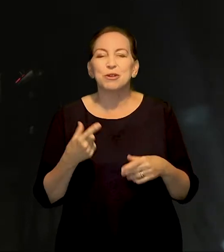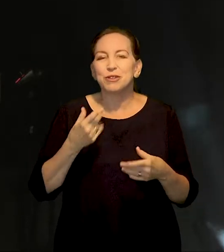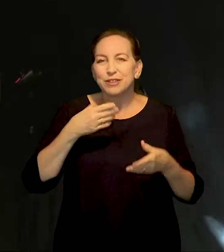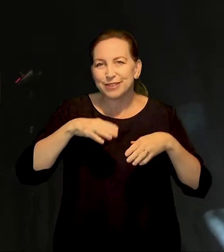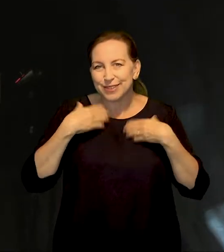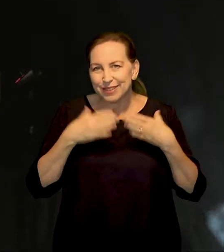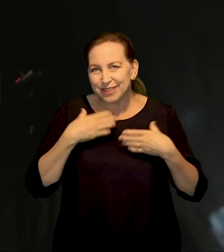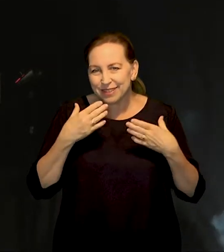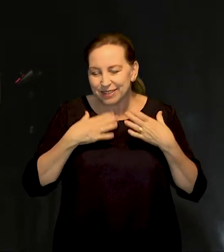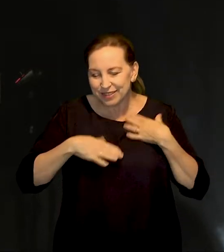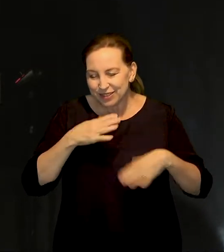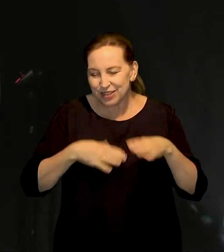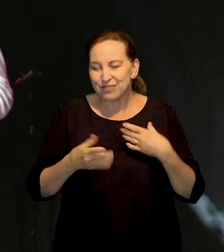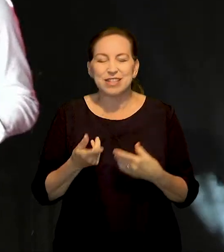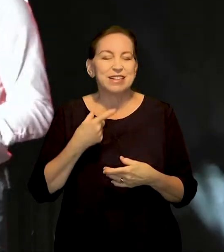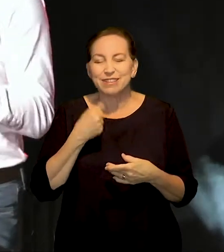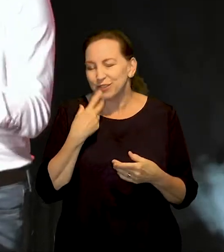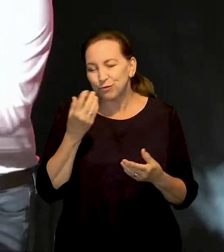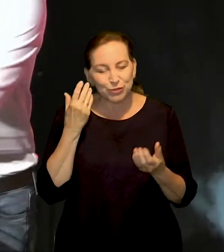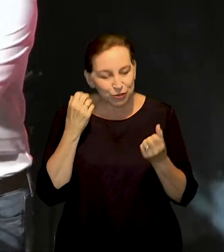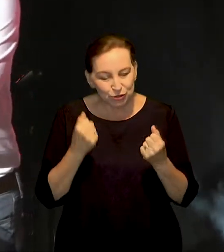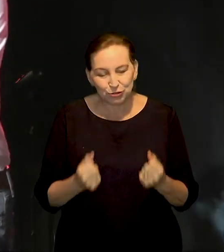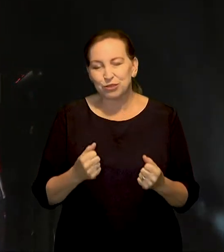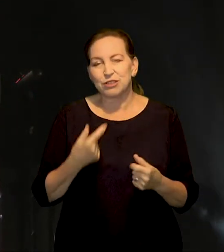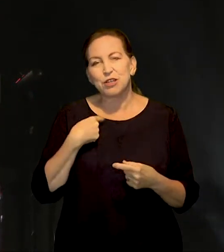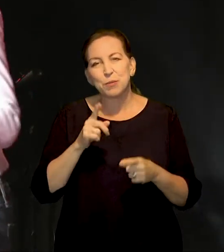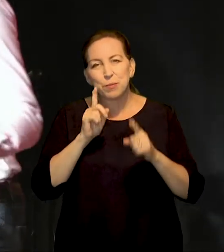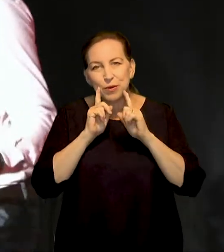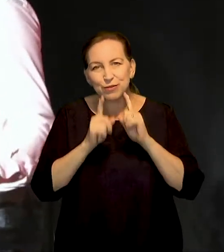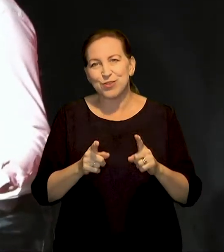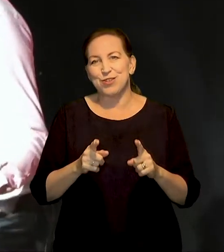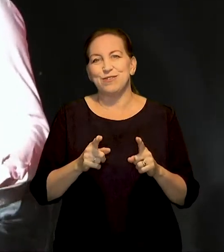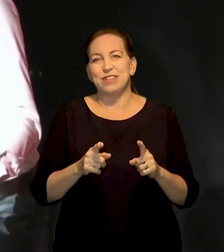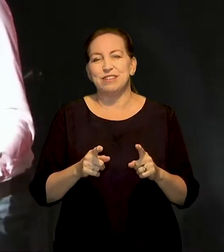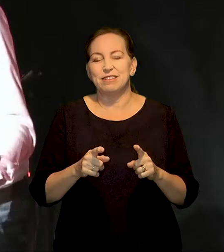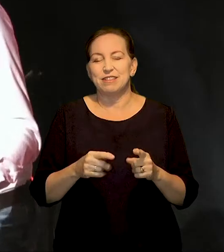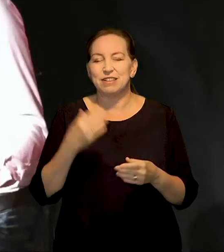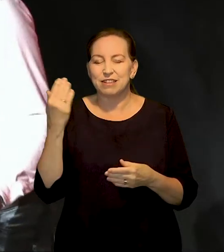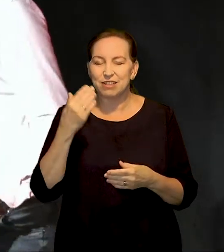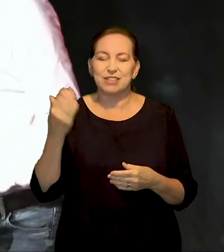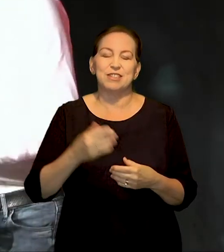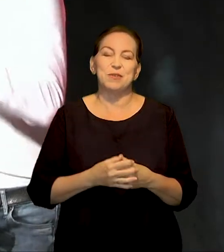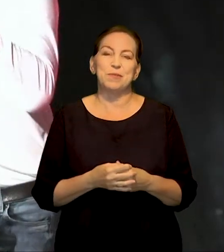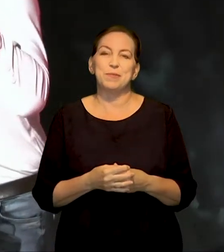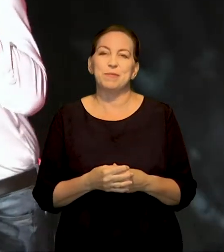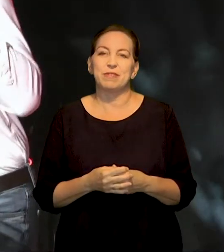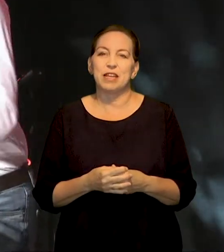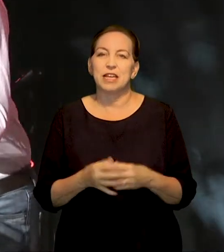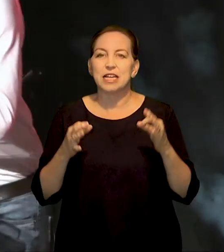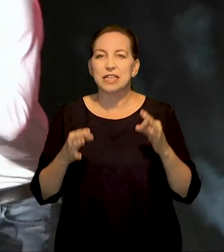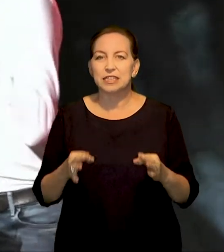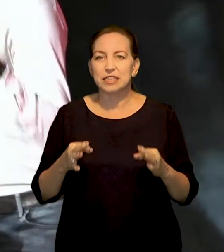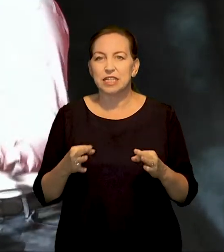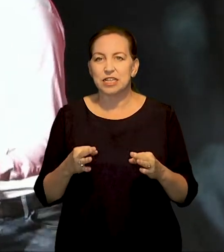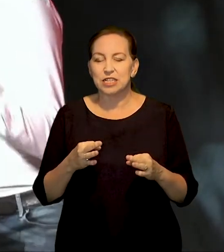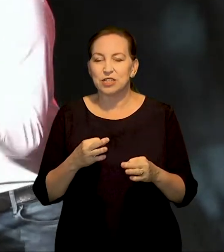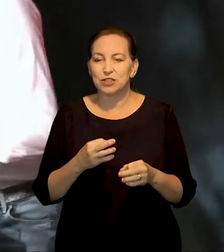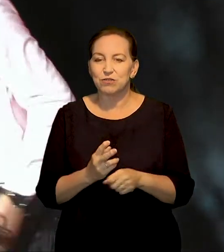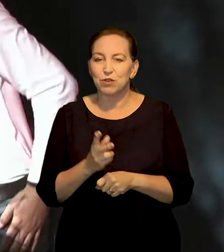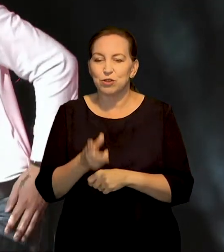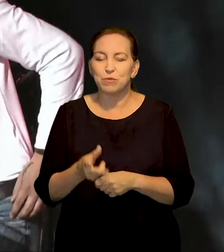mówię, zostawię nas z trudnymi pytaniami, więc później ocenicie, że to było takie prawdziwe wakacyjne kazanie letnie. I teraz już